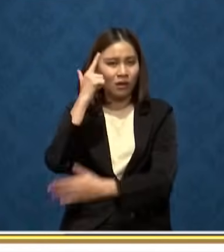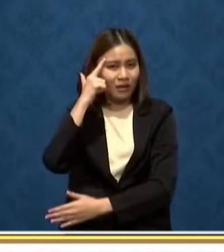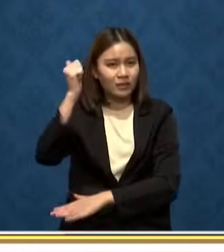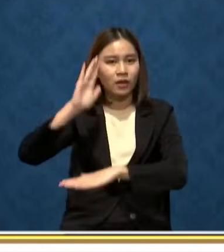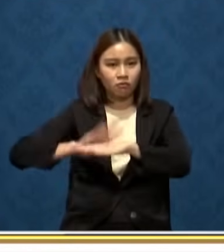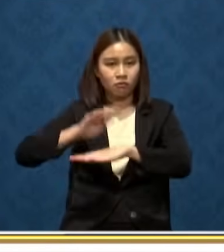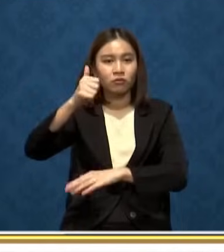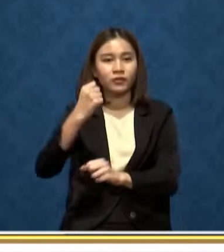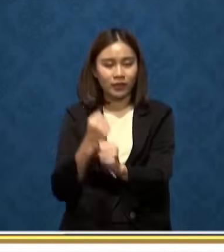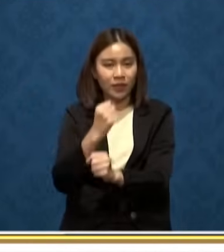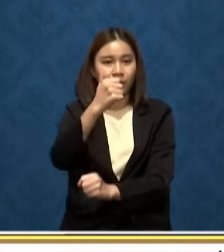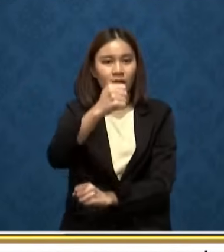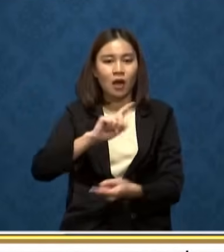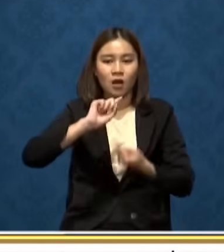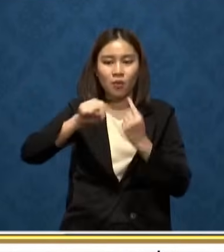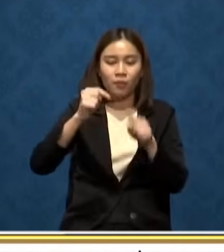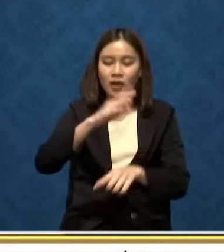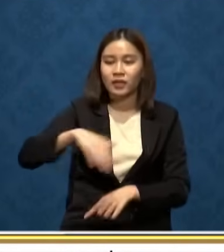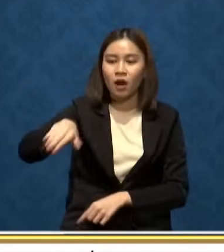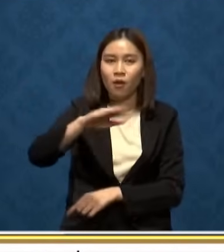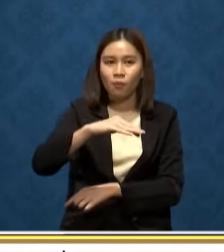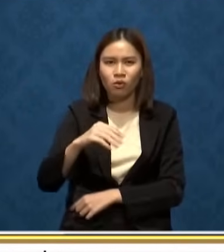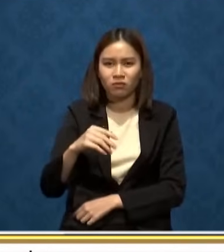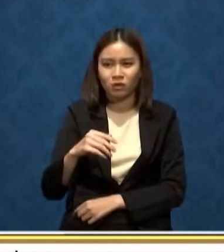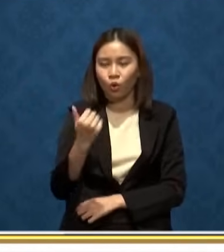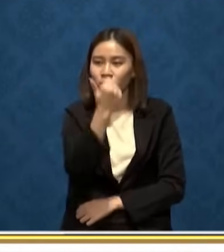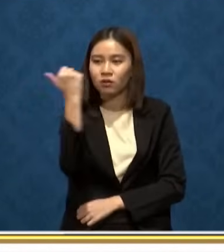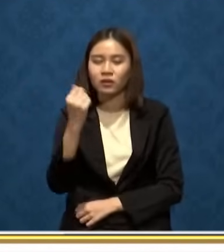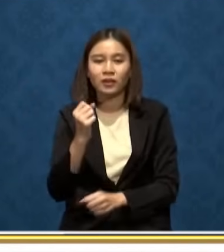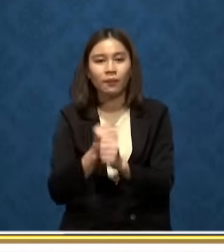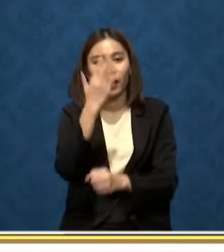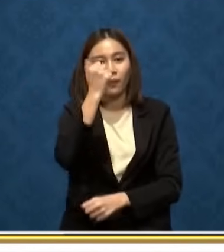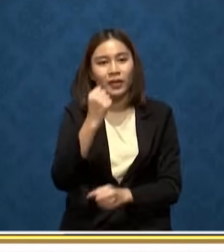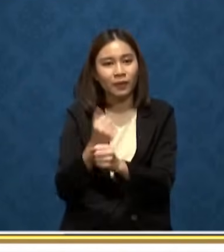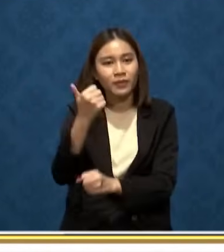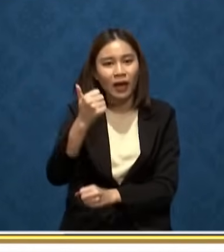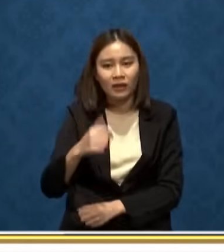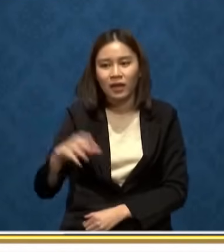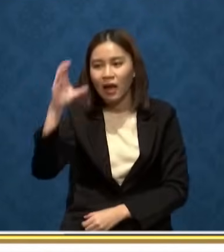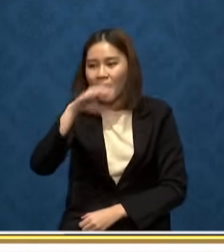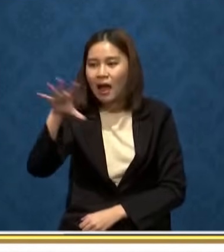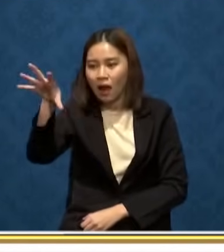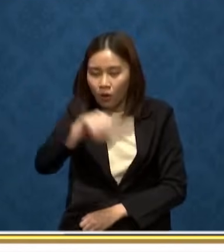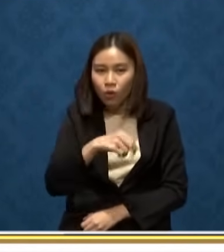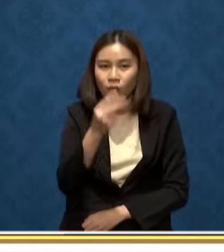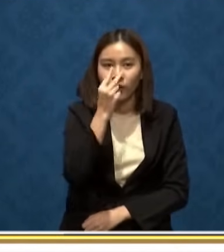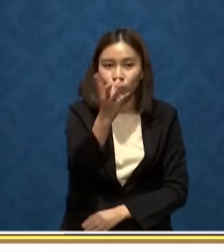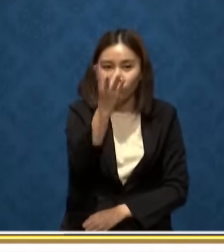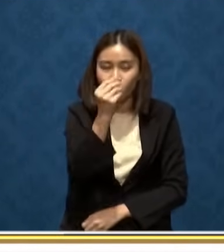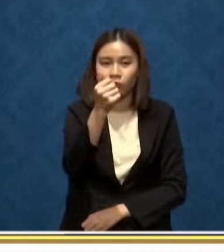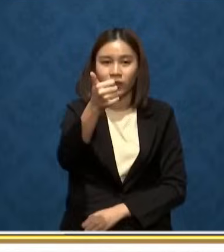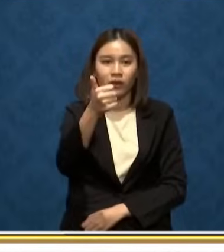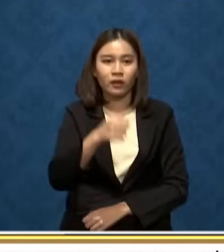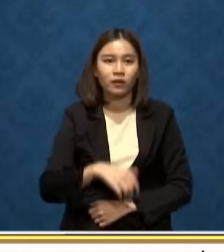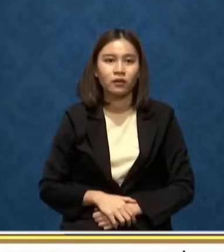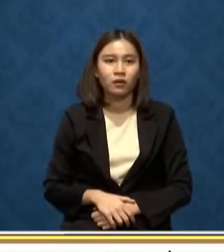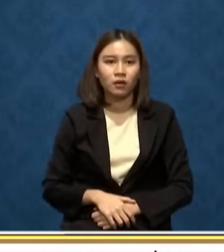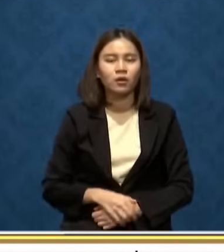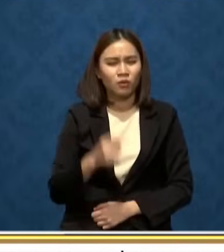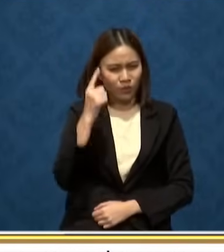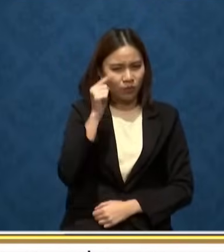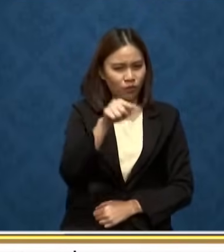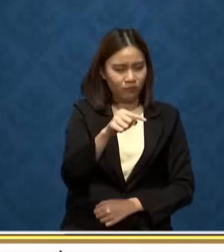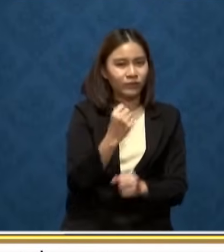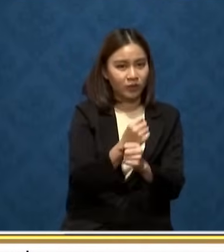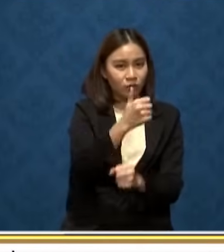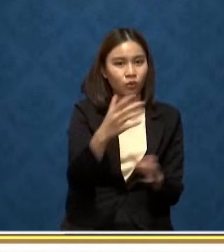ทำได้เพื่อนๆที่อยู่ในสื่ออื่นๆทำไมเขาทำได้อ่ะทำไมเขาหาคนมาดูได้อ่ะนะครับผมว่าท่านทำ